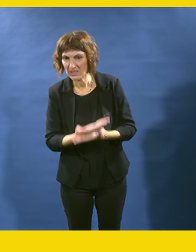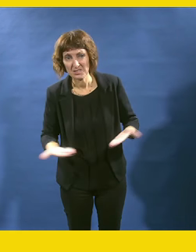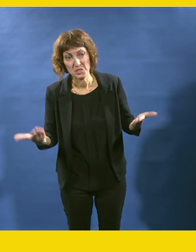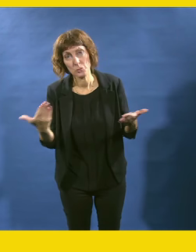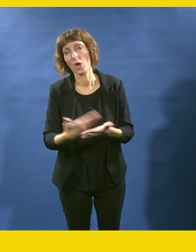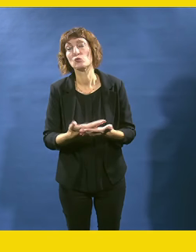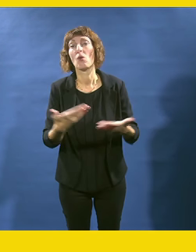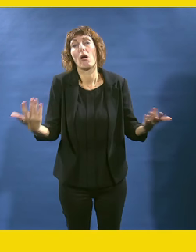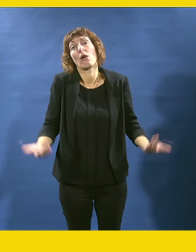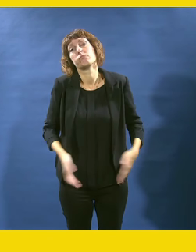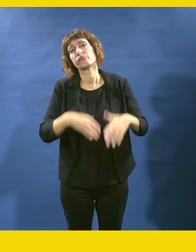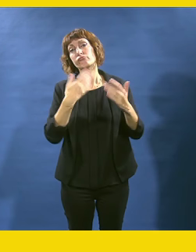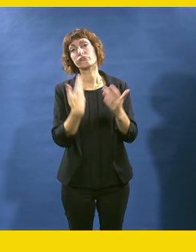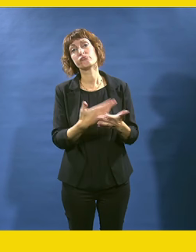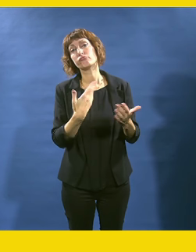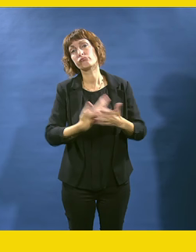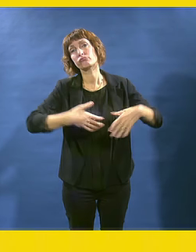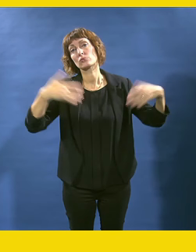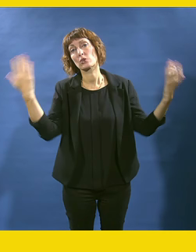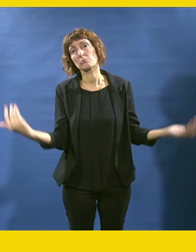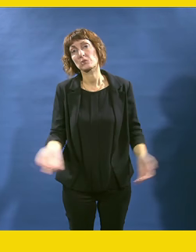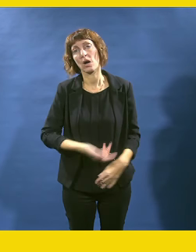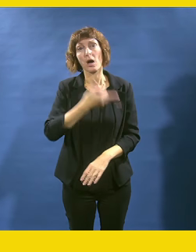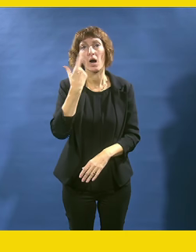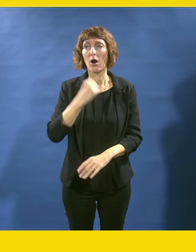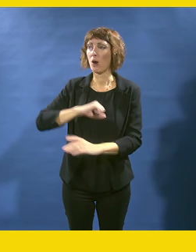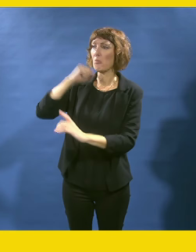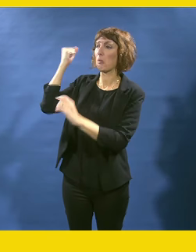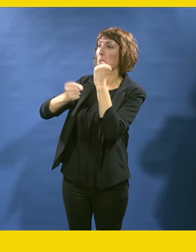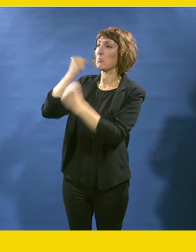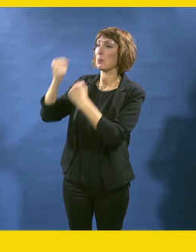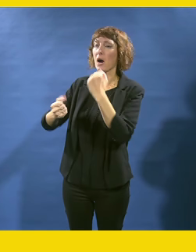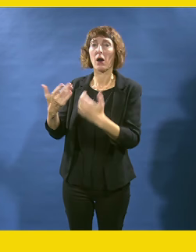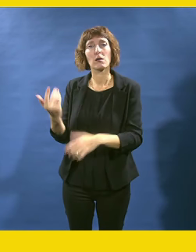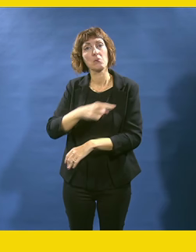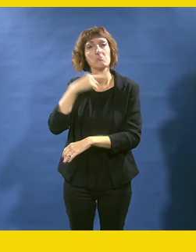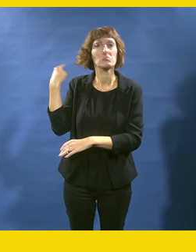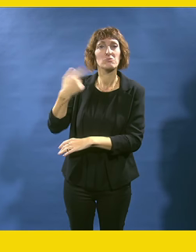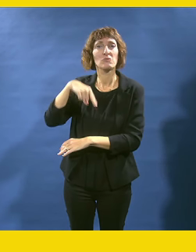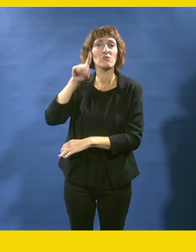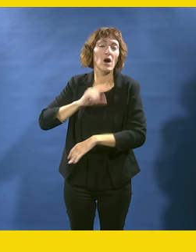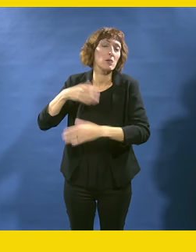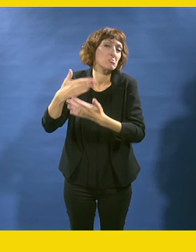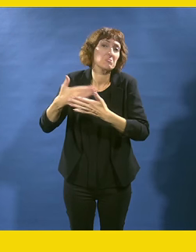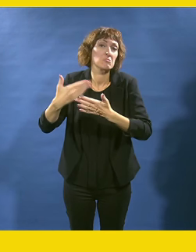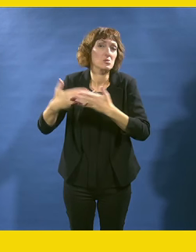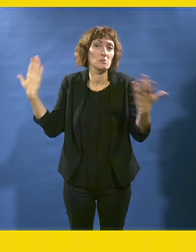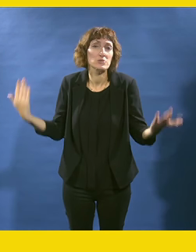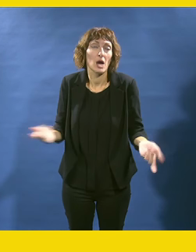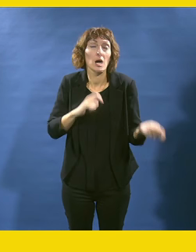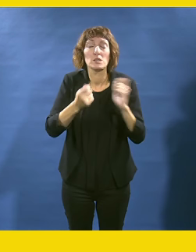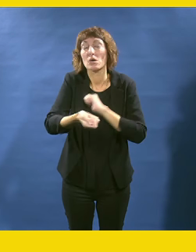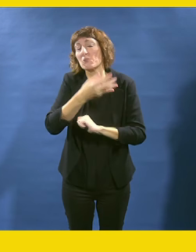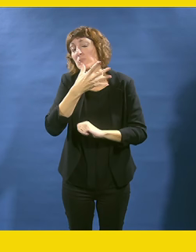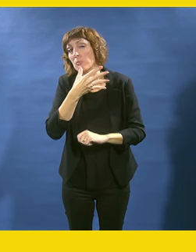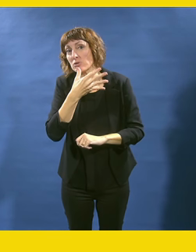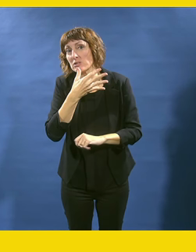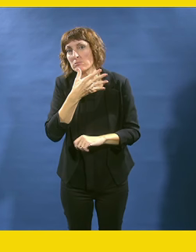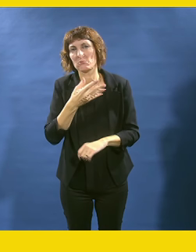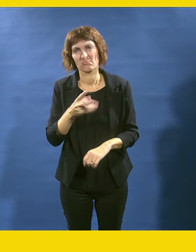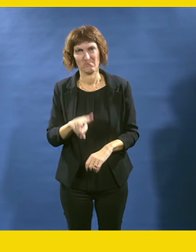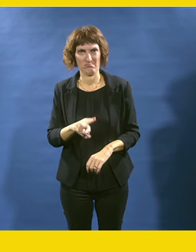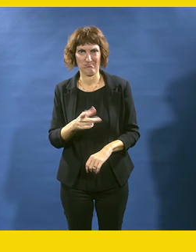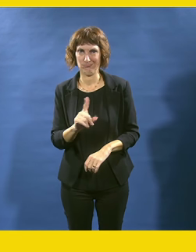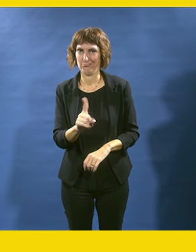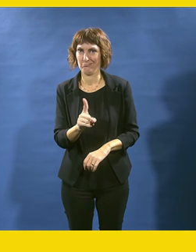et violent des femmes, ça a toujours été comme ça, ça sera toujours comme ça et on ne peut rien y faire. Ben non. C'est juste parce qu'on n'agit pas assez alors